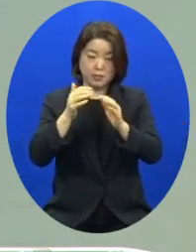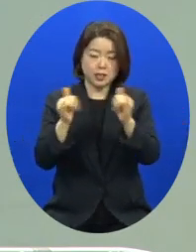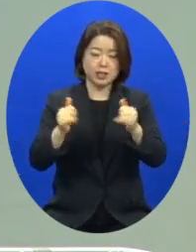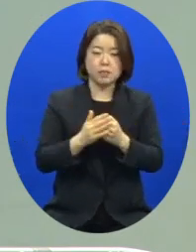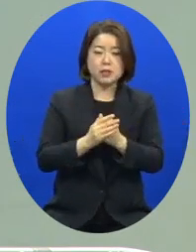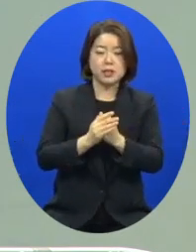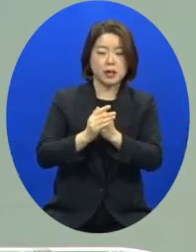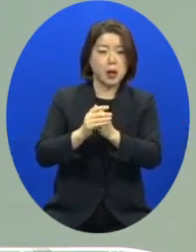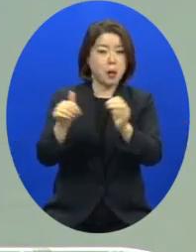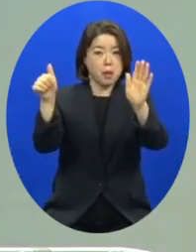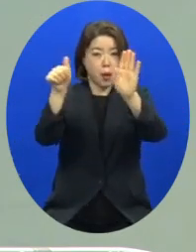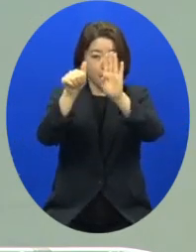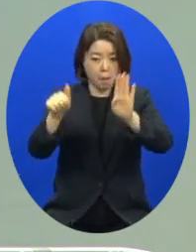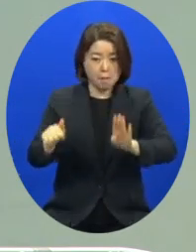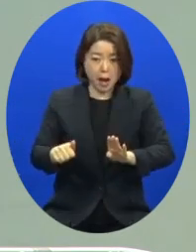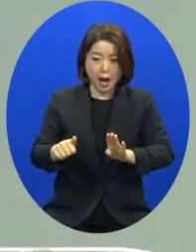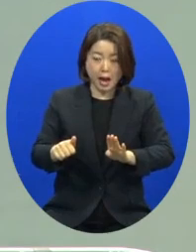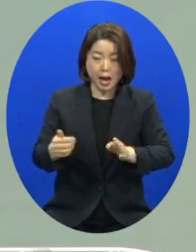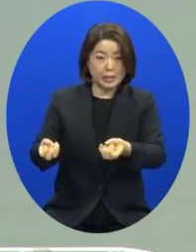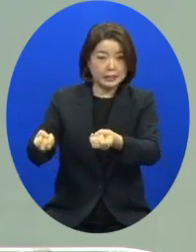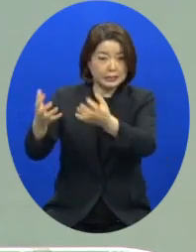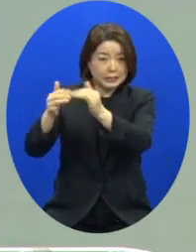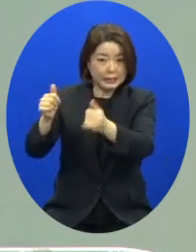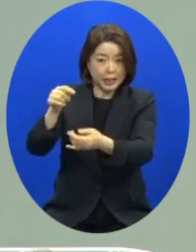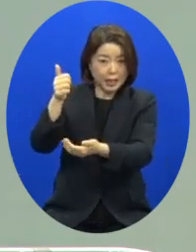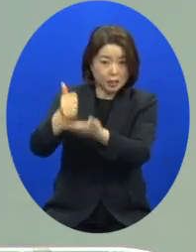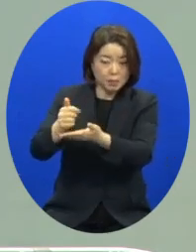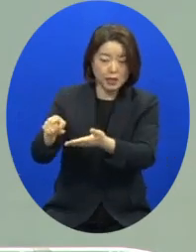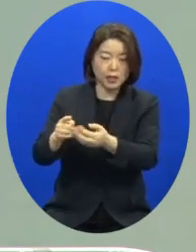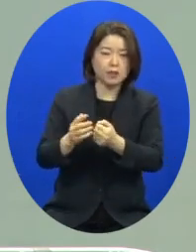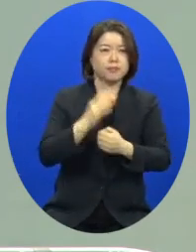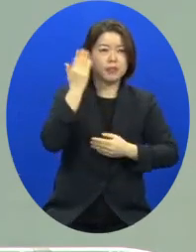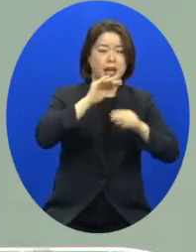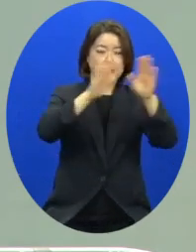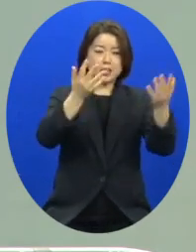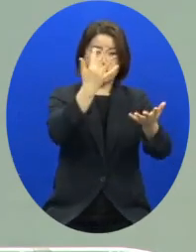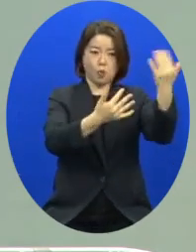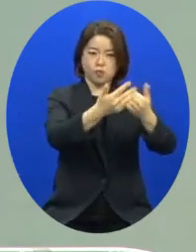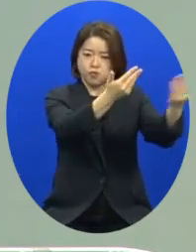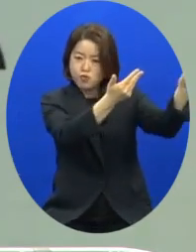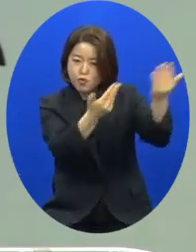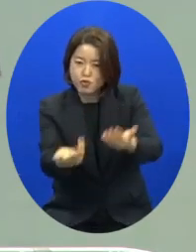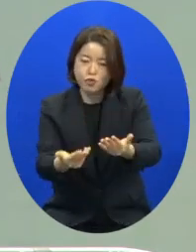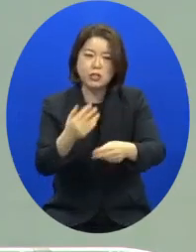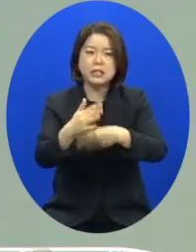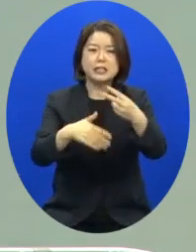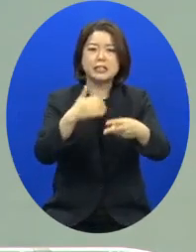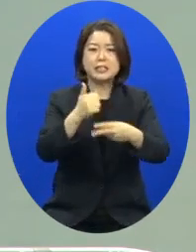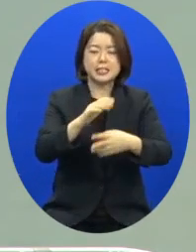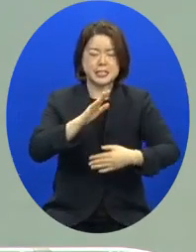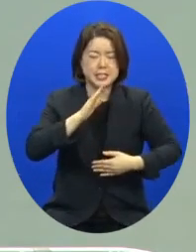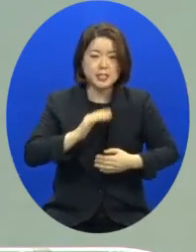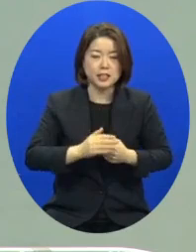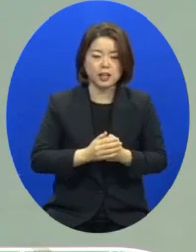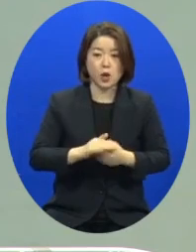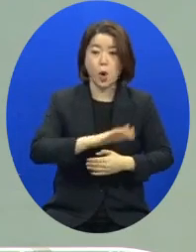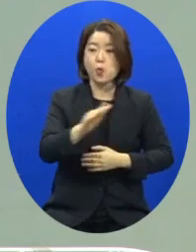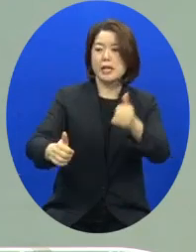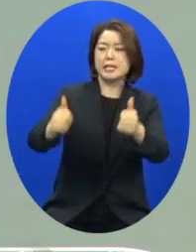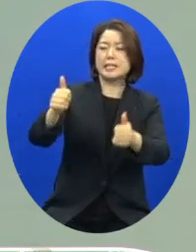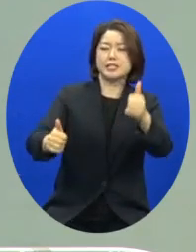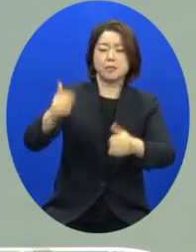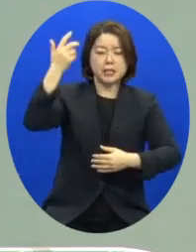제사장들에게 하늘에서 불을 내리는 신이 참신이다. 우리 한번 시합해보자. 영적